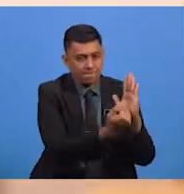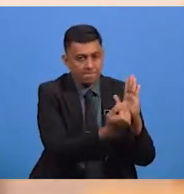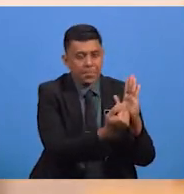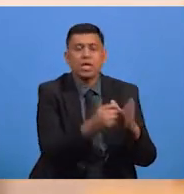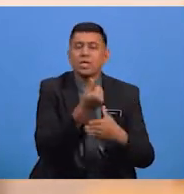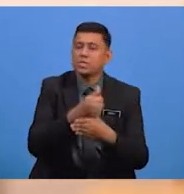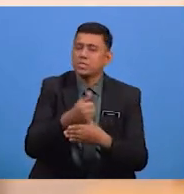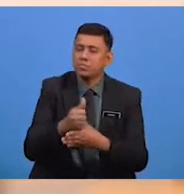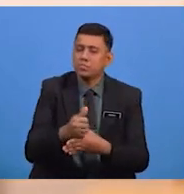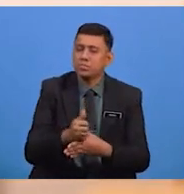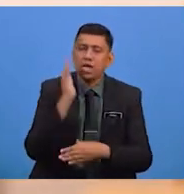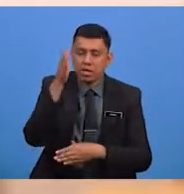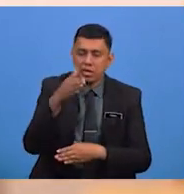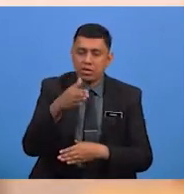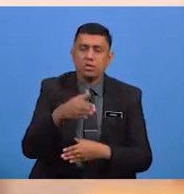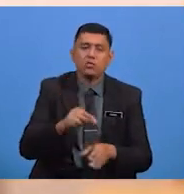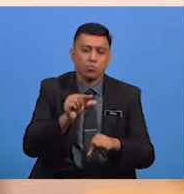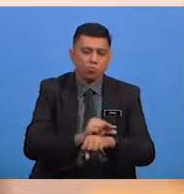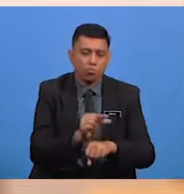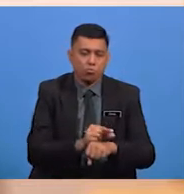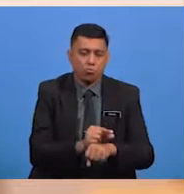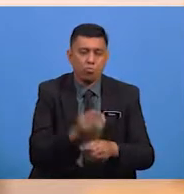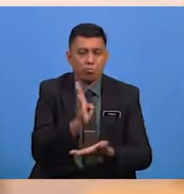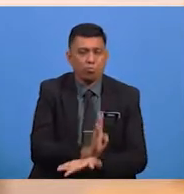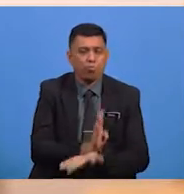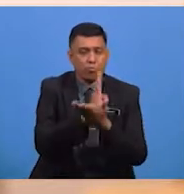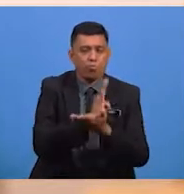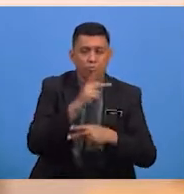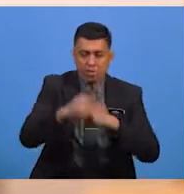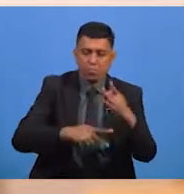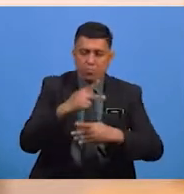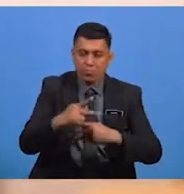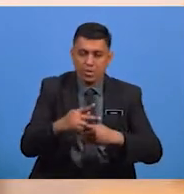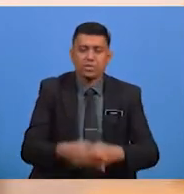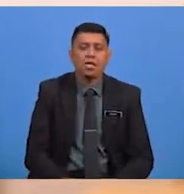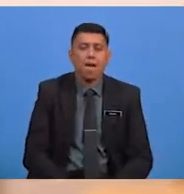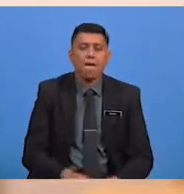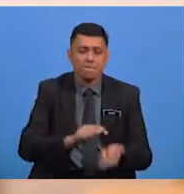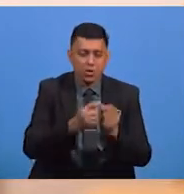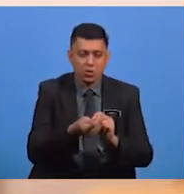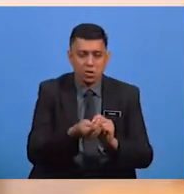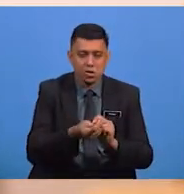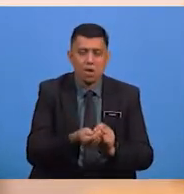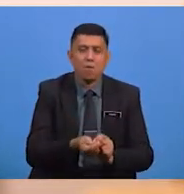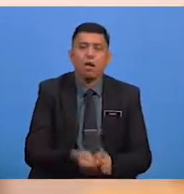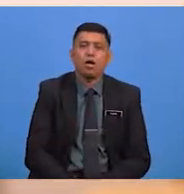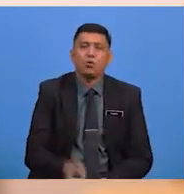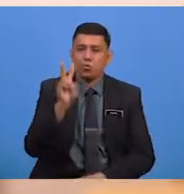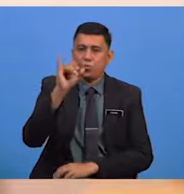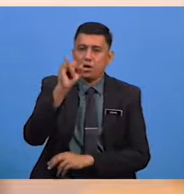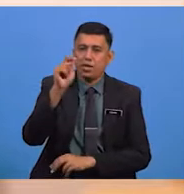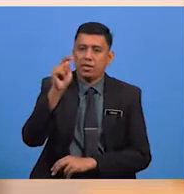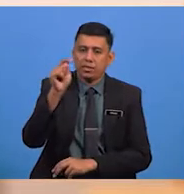sementara pula akan digunakan untuk membantu proses menukar kedudukan dua item yang dikenal